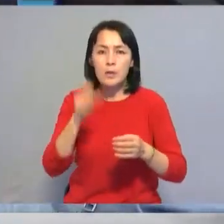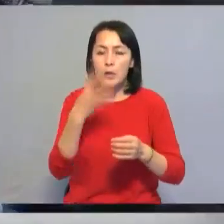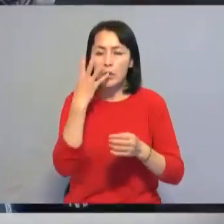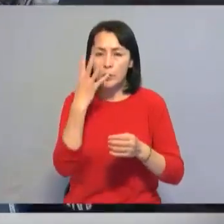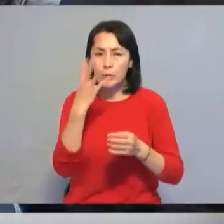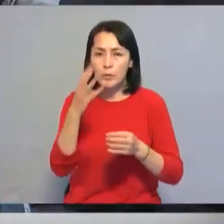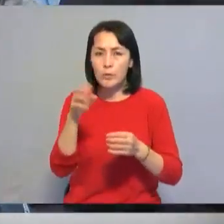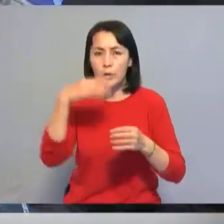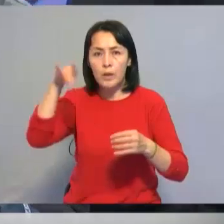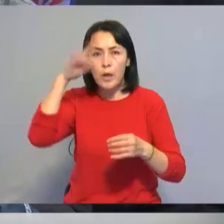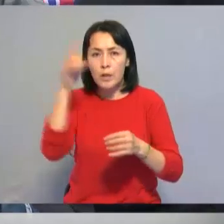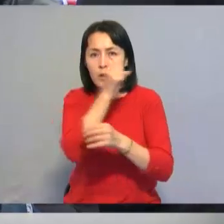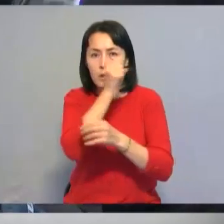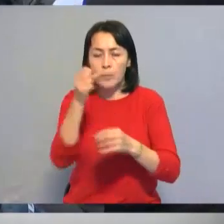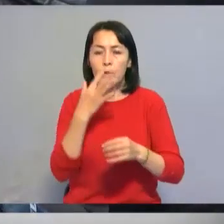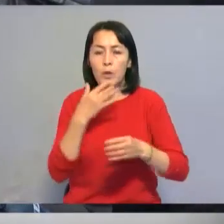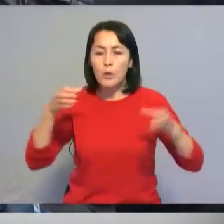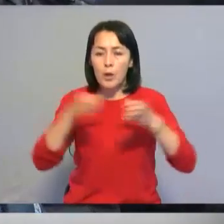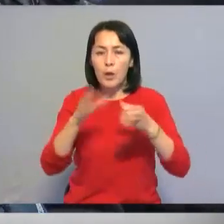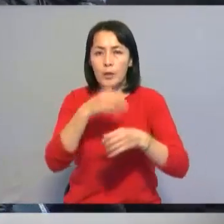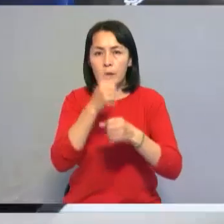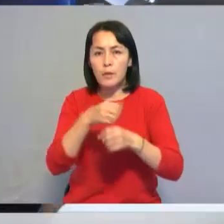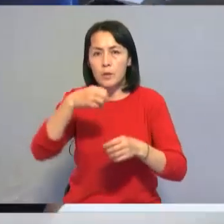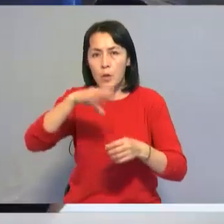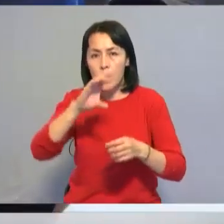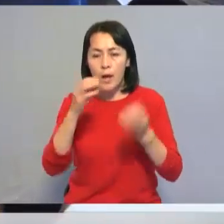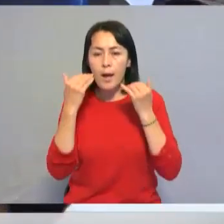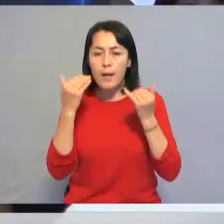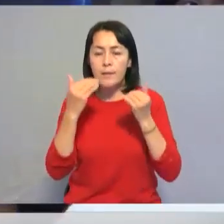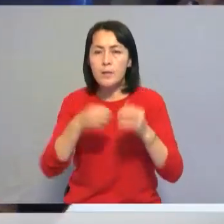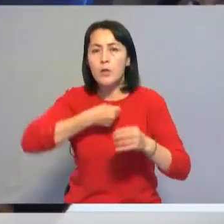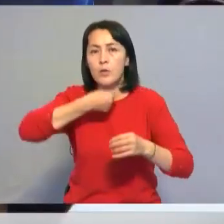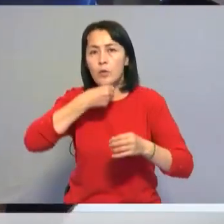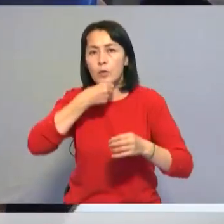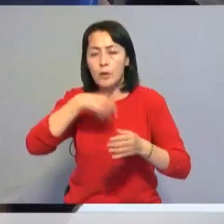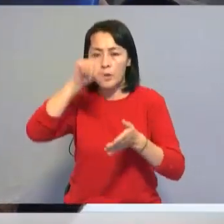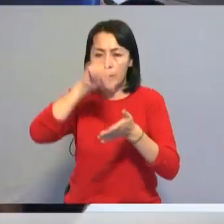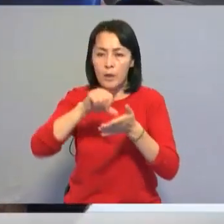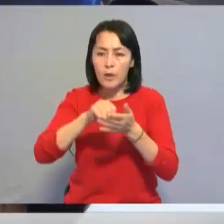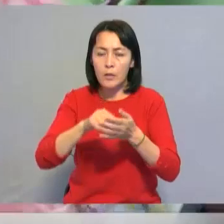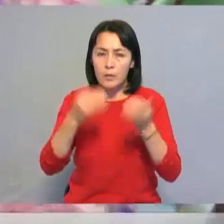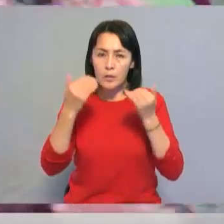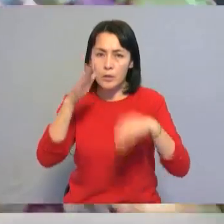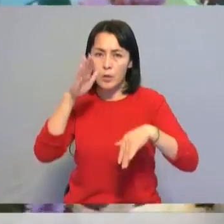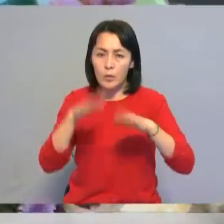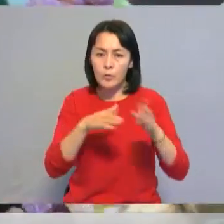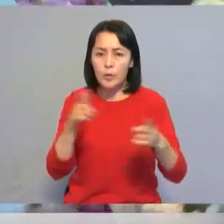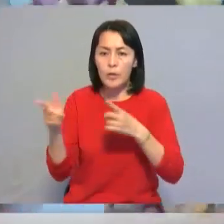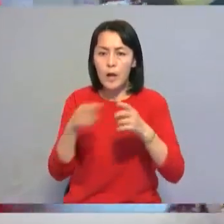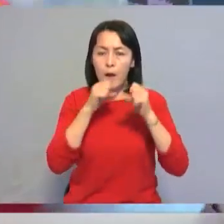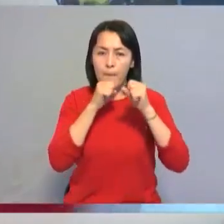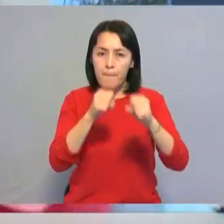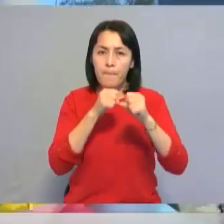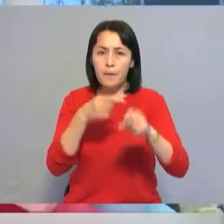4 дүркін Азия чемпионы атанып үлгерген ұлттық құрама капитаны Төрехан Сабырхан енді ересектер қатарына қосылмақ. Бағы мен бабы қатар келген